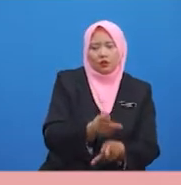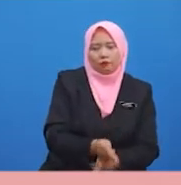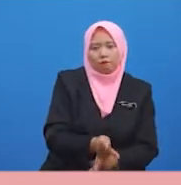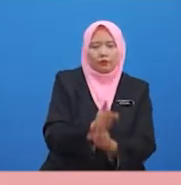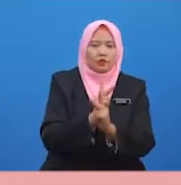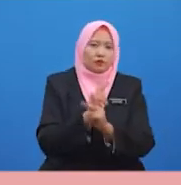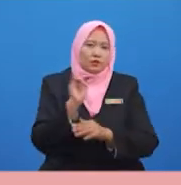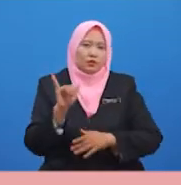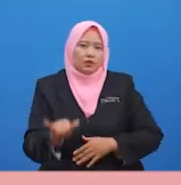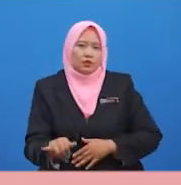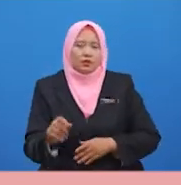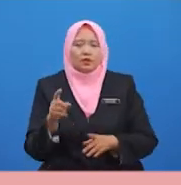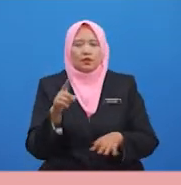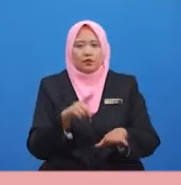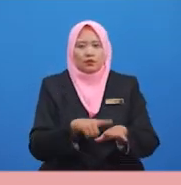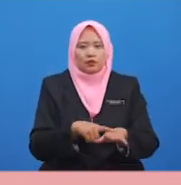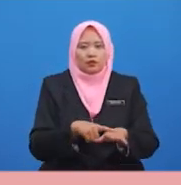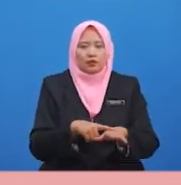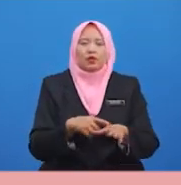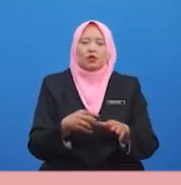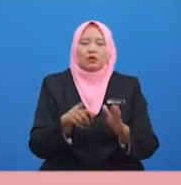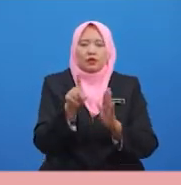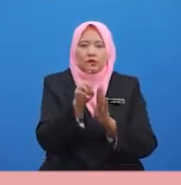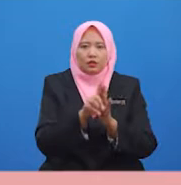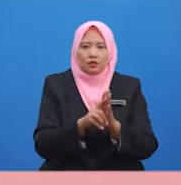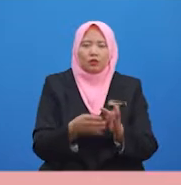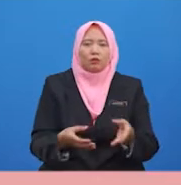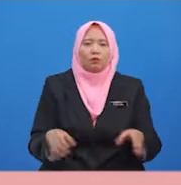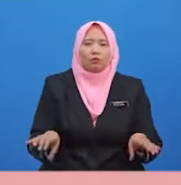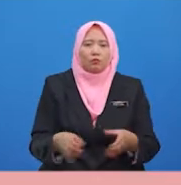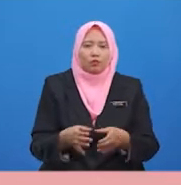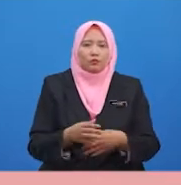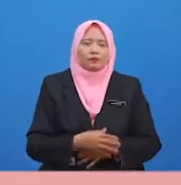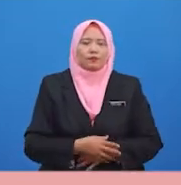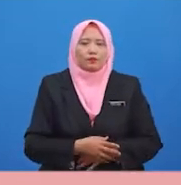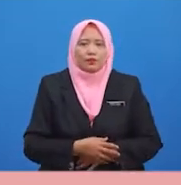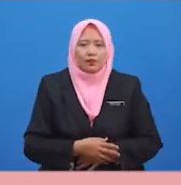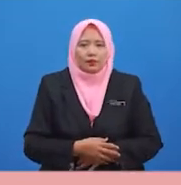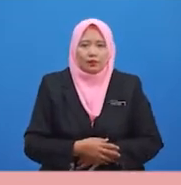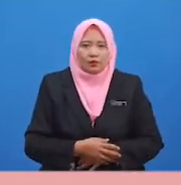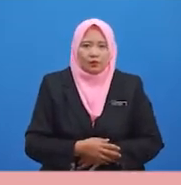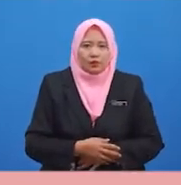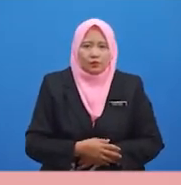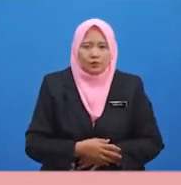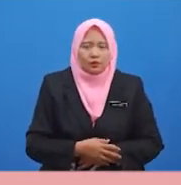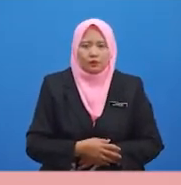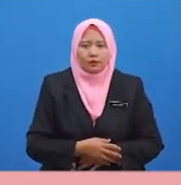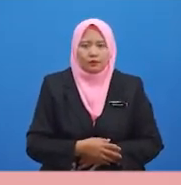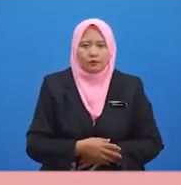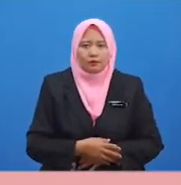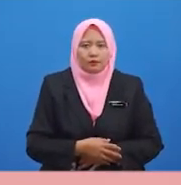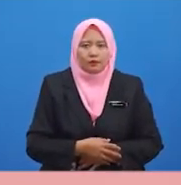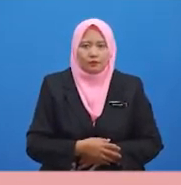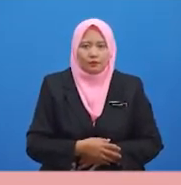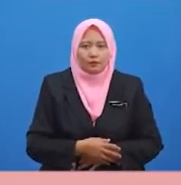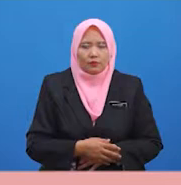Sebagai contohnya, Muhammad menjadi penjamin kepada Umar yang membuat pembiayaan daripada